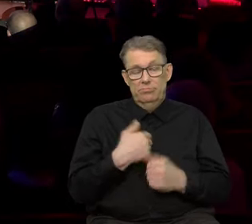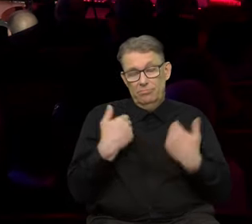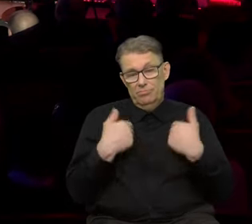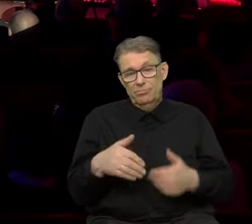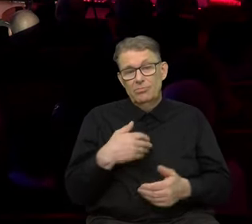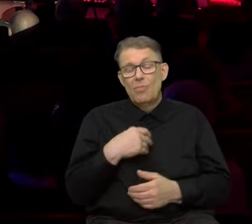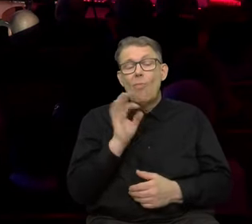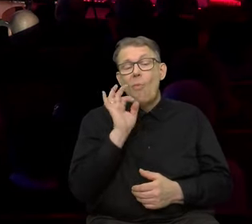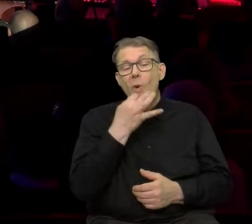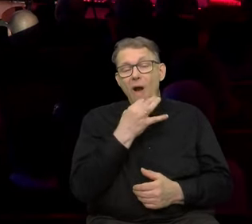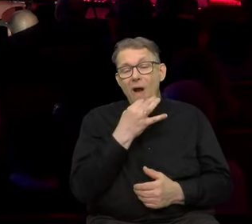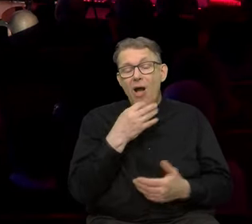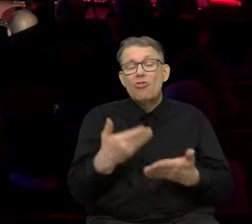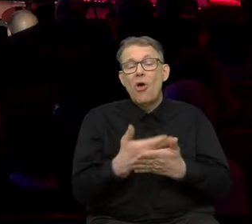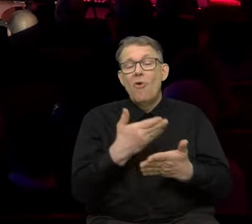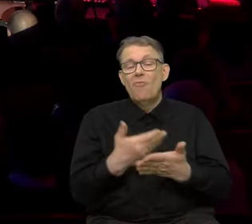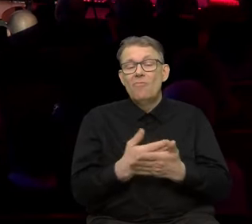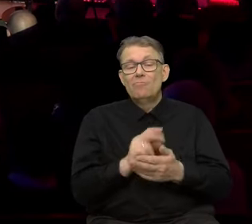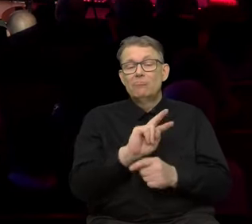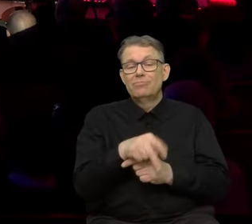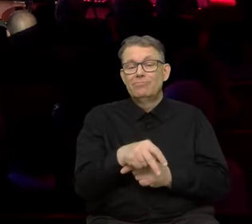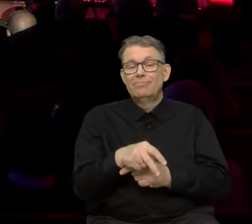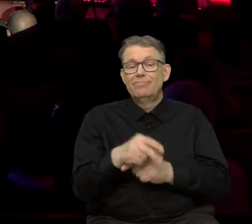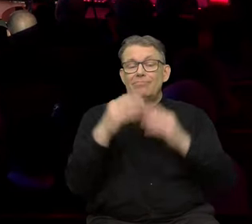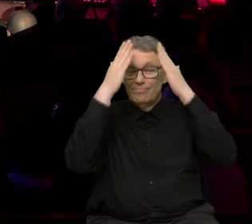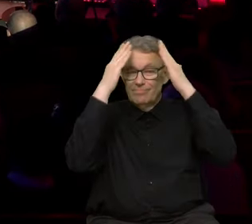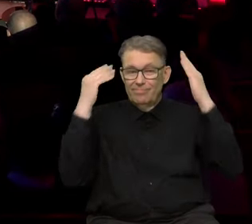po nowicjacie